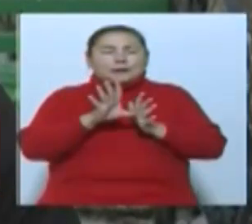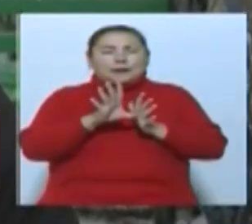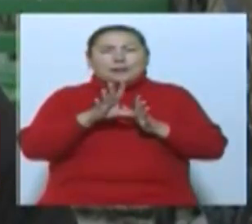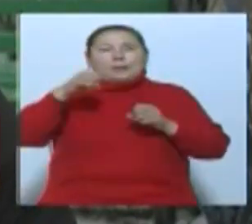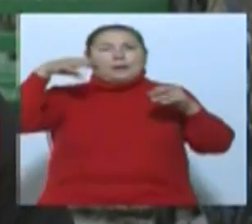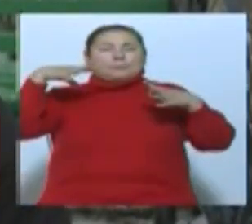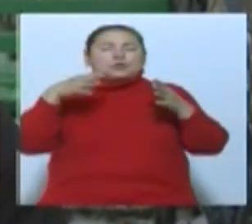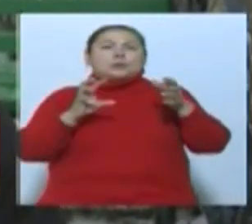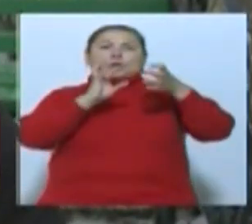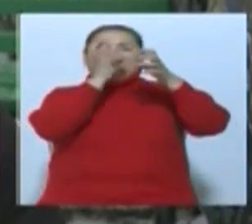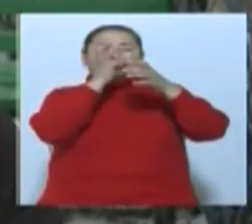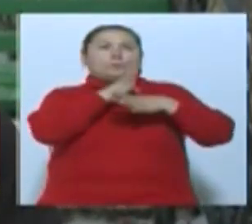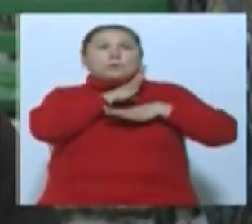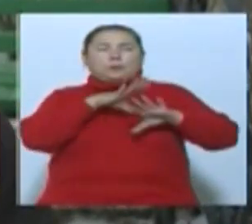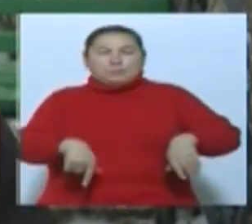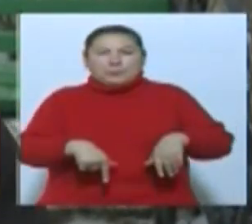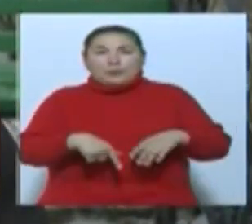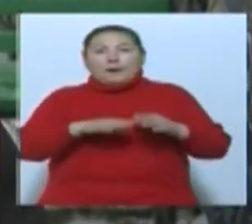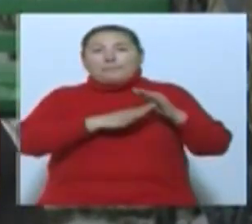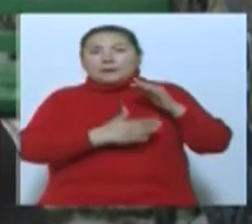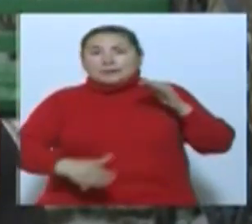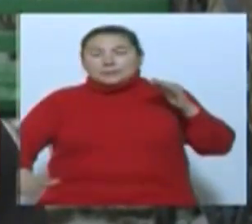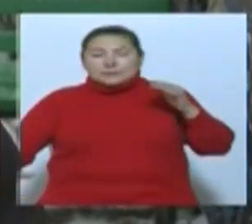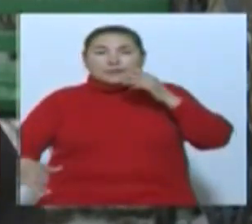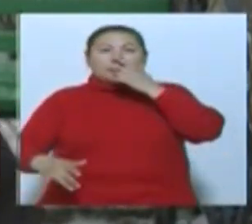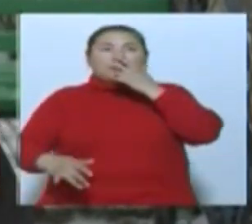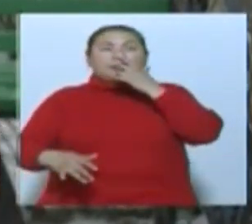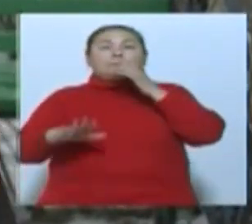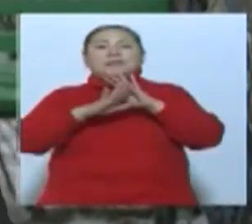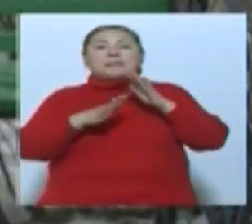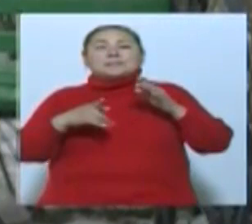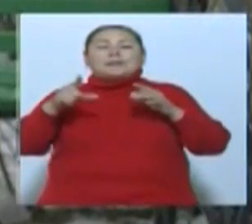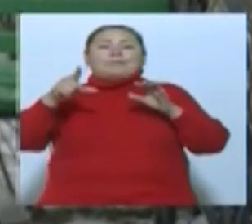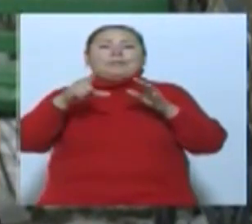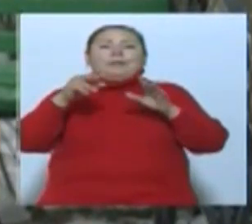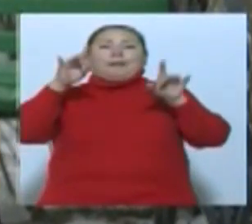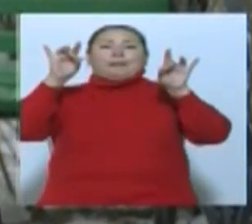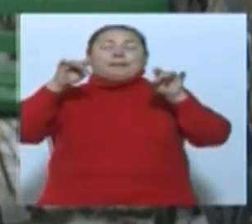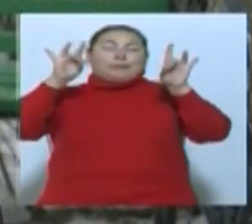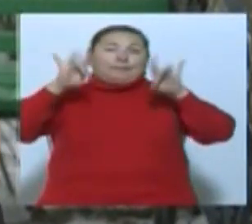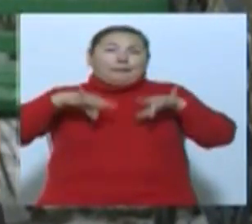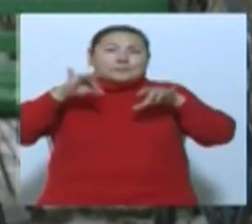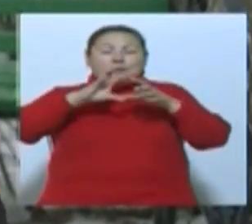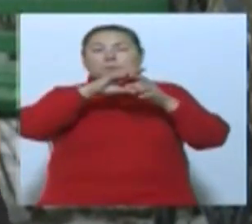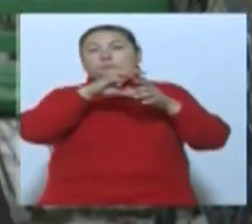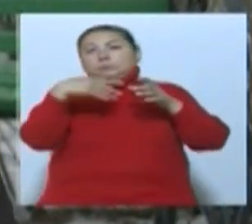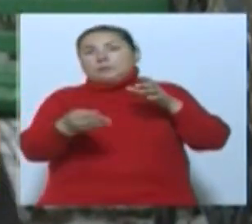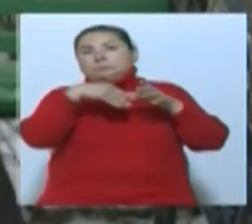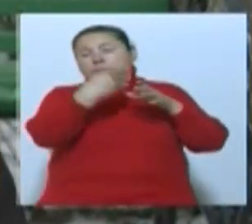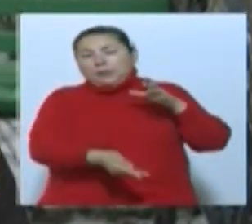лампочка келіп қойылған жоқ подъезге. Сосын подъездеріміздің төбесі түсіп жатыр. Ол екінші, үшінші, бізде 5-ші этажға су